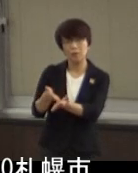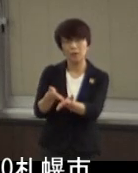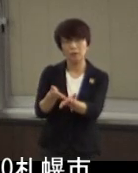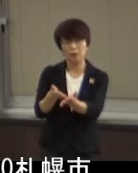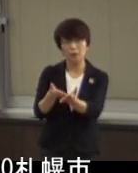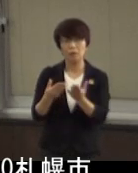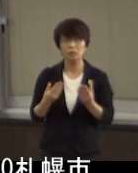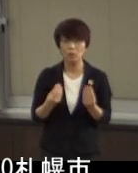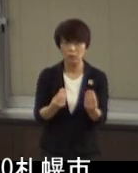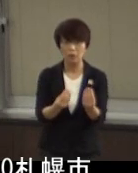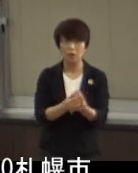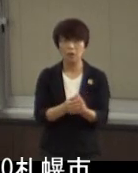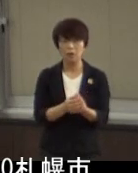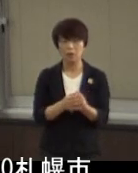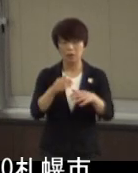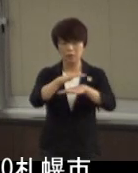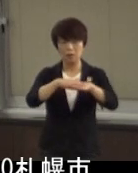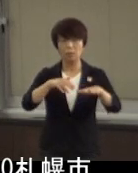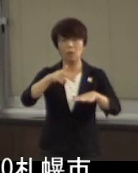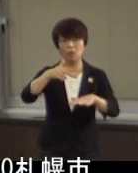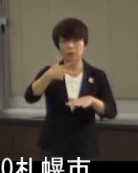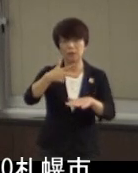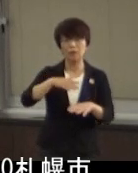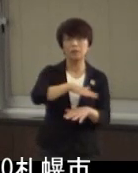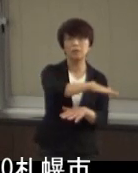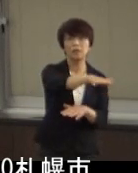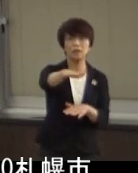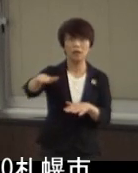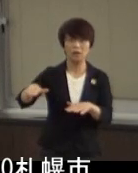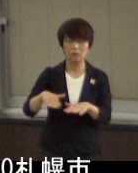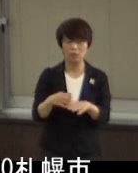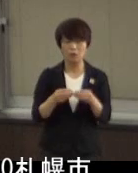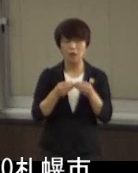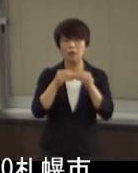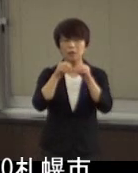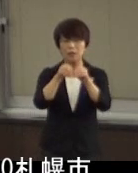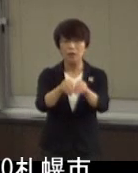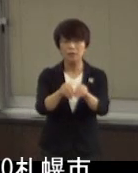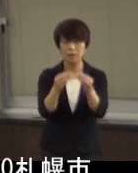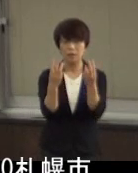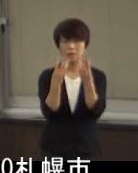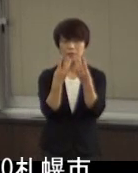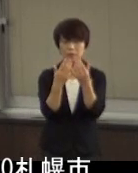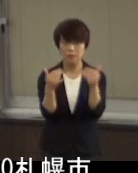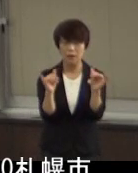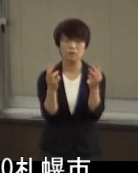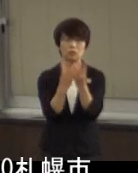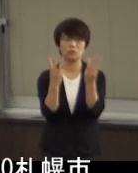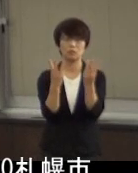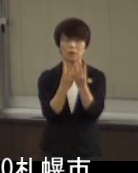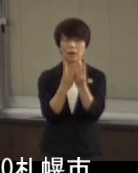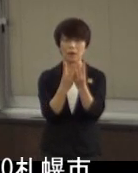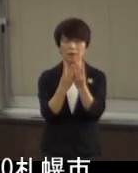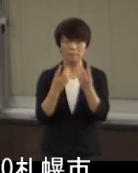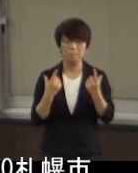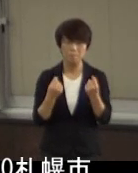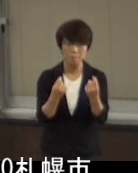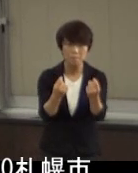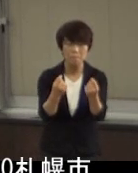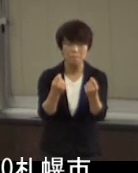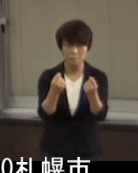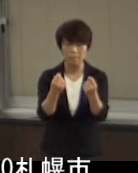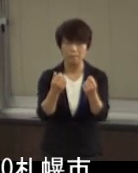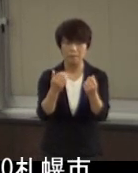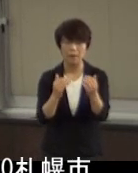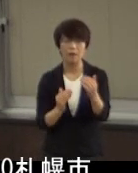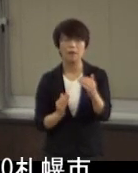ように、札幌市内全体の感染者数につきましては依然として高い水準にあ